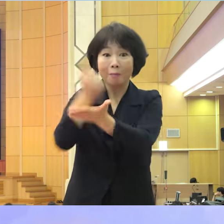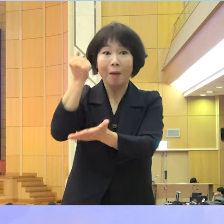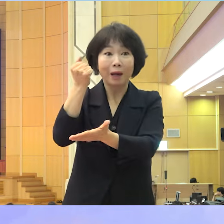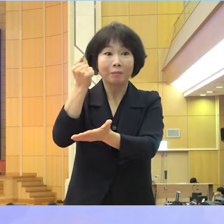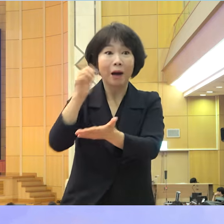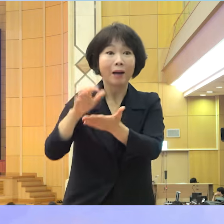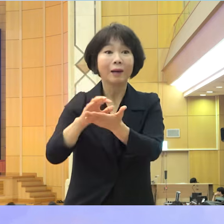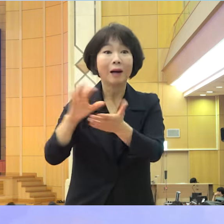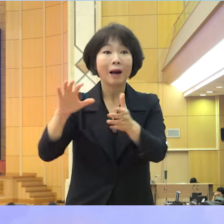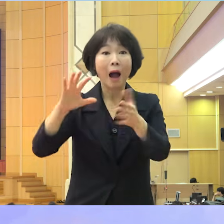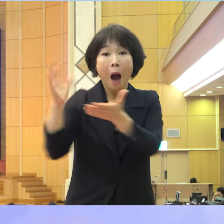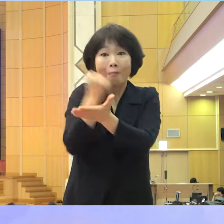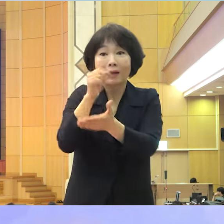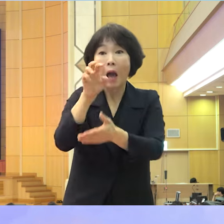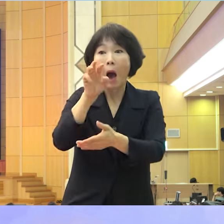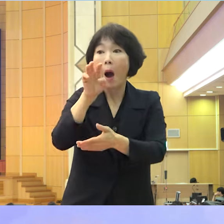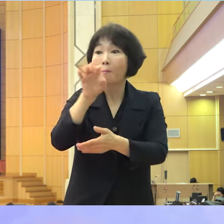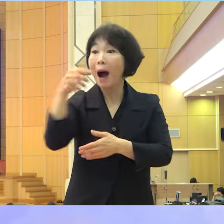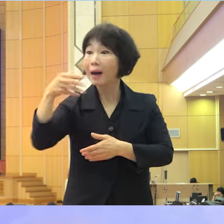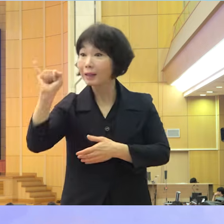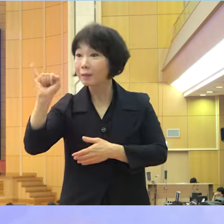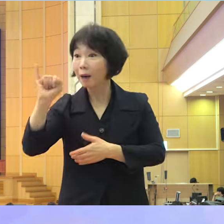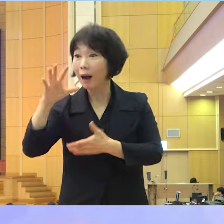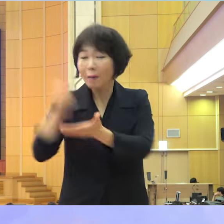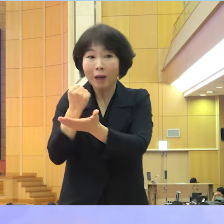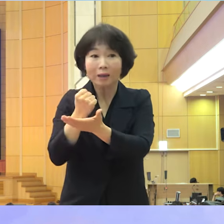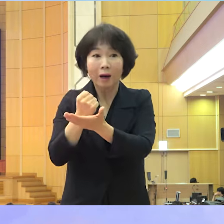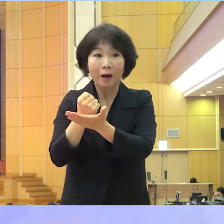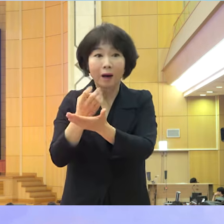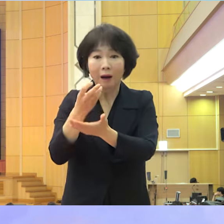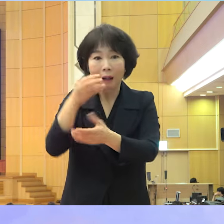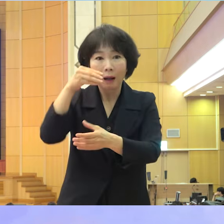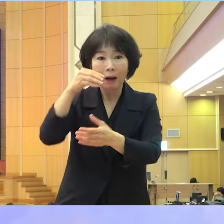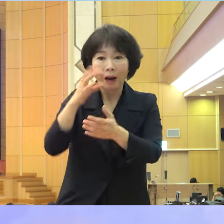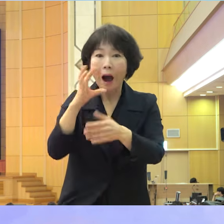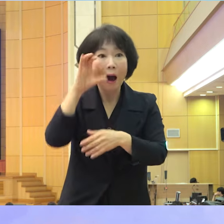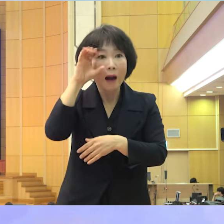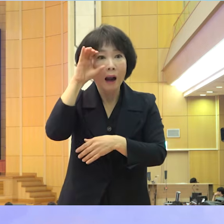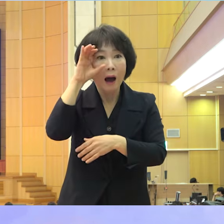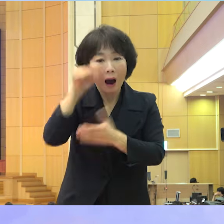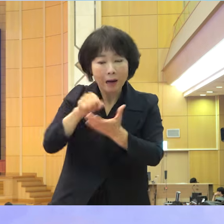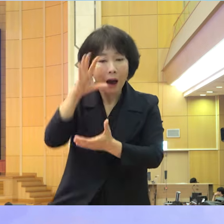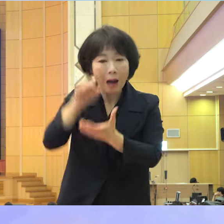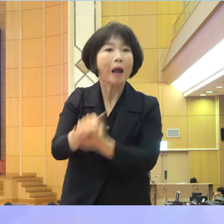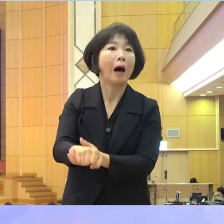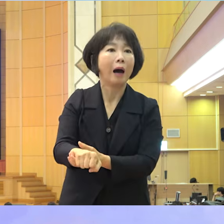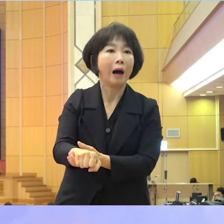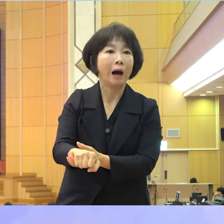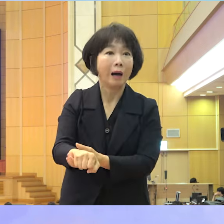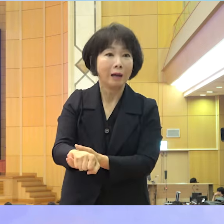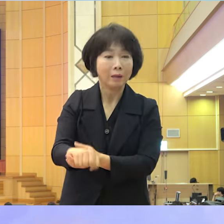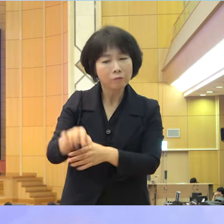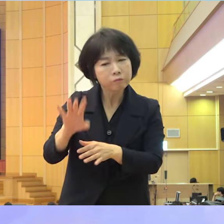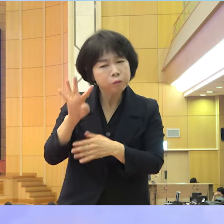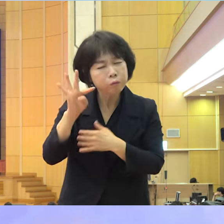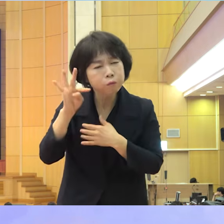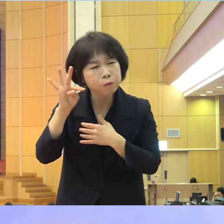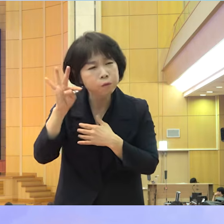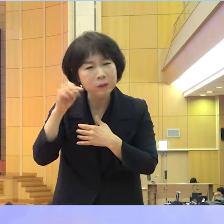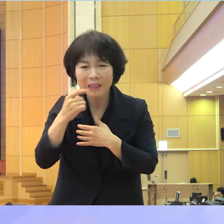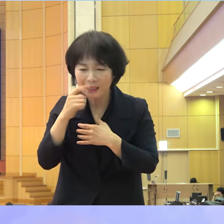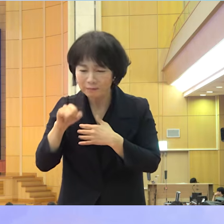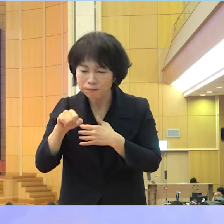알 낳지요. 알을 낳은 다음에 구덕이 되지요. 구덕이 되면 번데기 돼가지고 다시